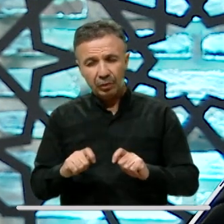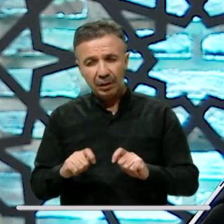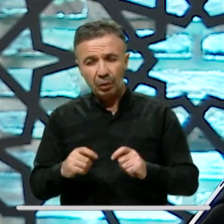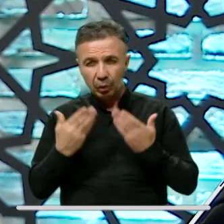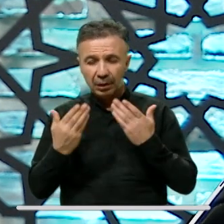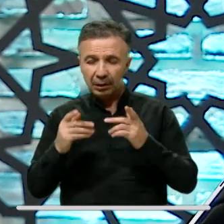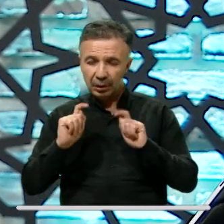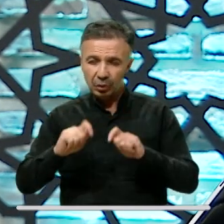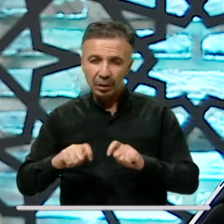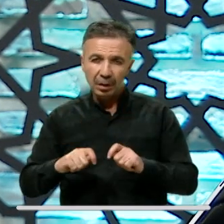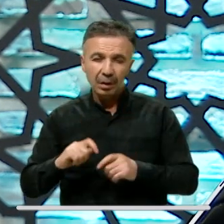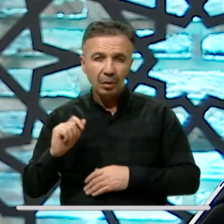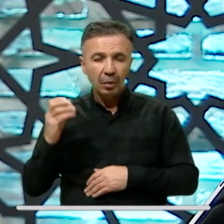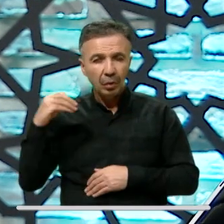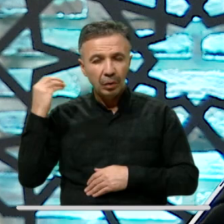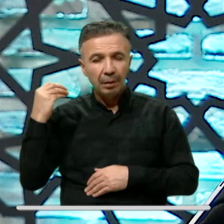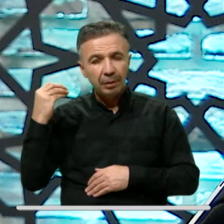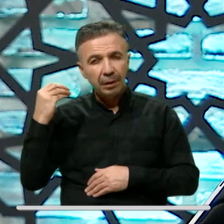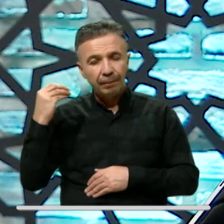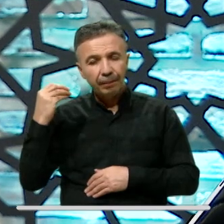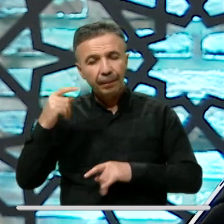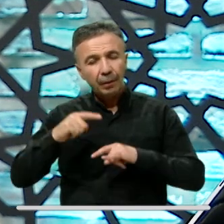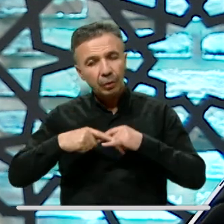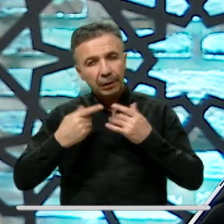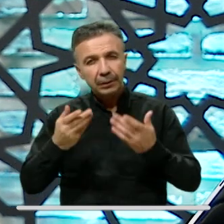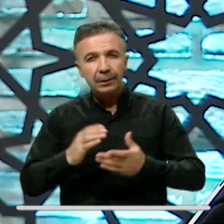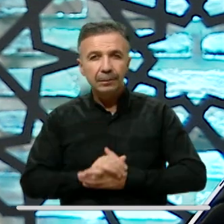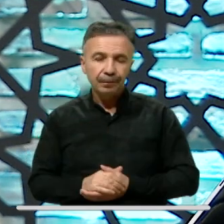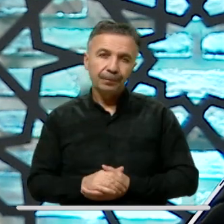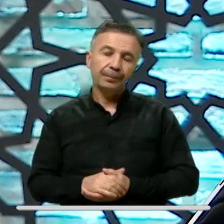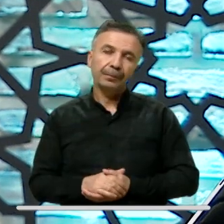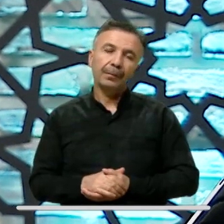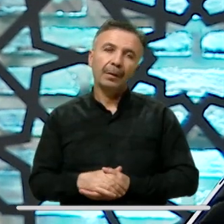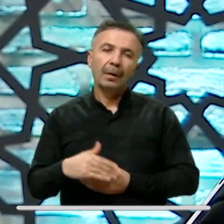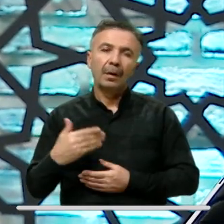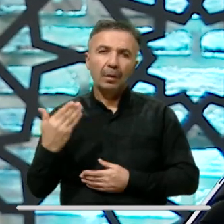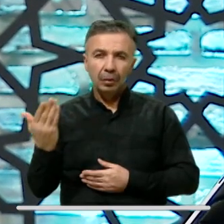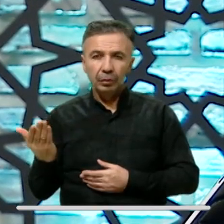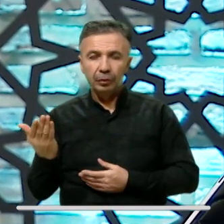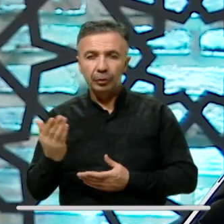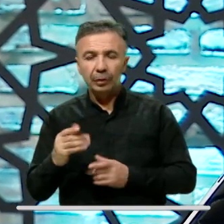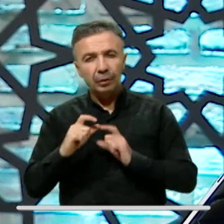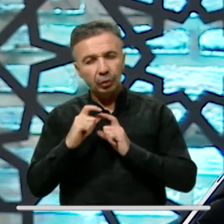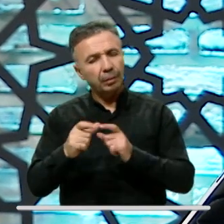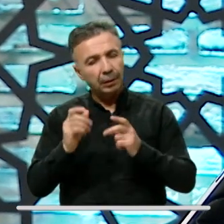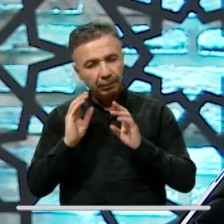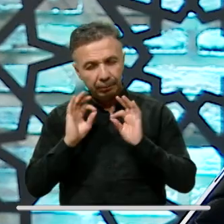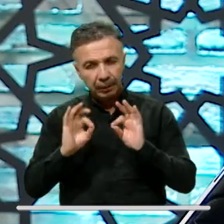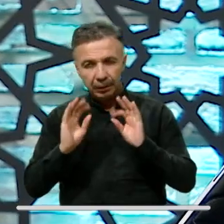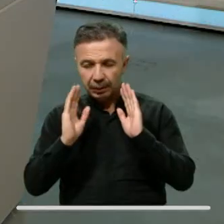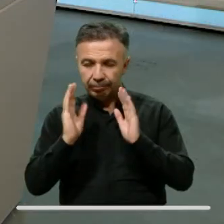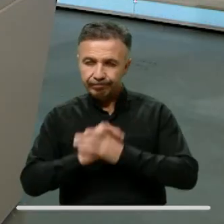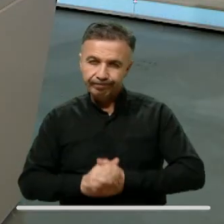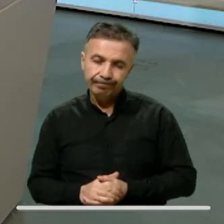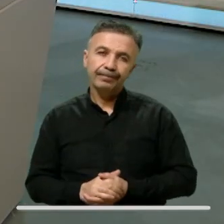sonra muhterem hocamıza bir hoş geldiniz diyelim. Hal hatır soralım. Akabinde vakit kaybetmeden soruları sormaya başlayacağım